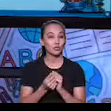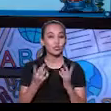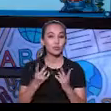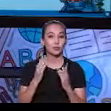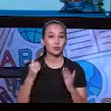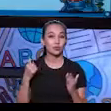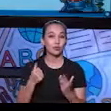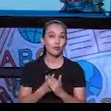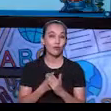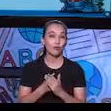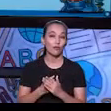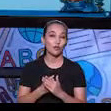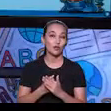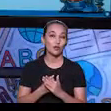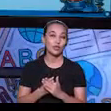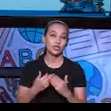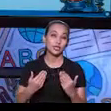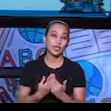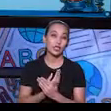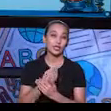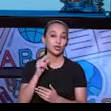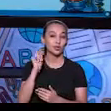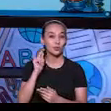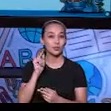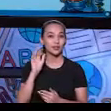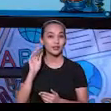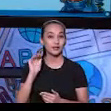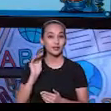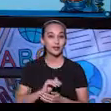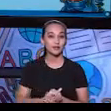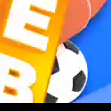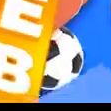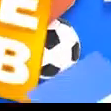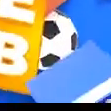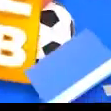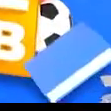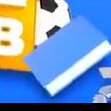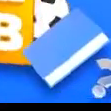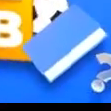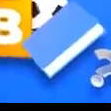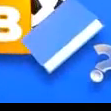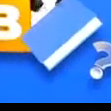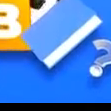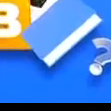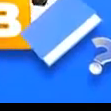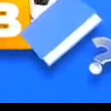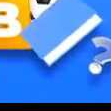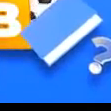До встречи на следующем уроке. До свидания.